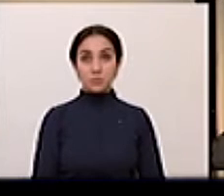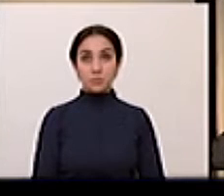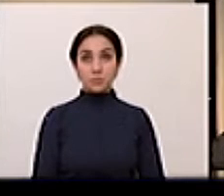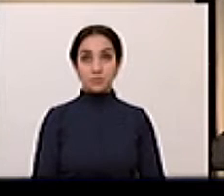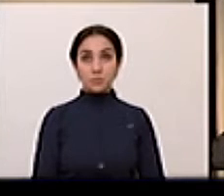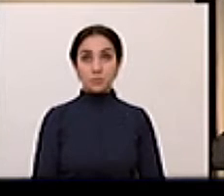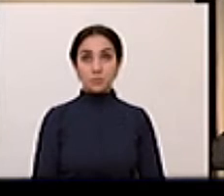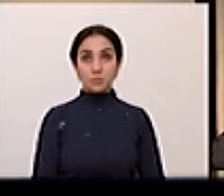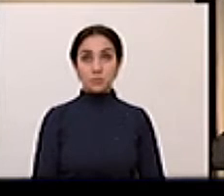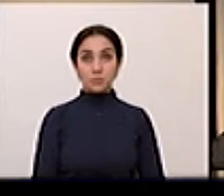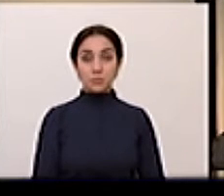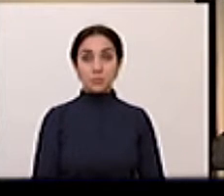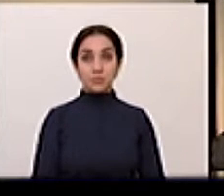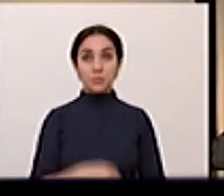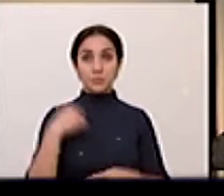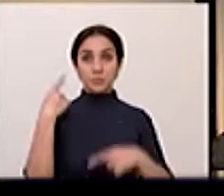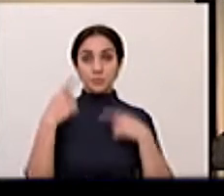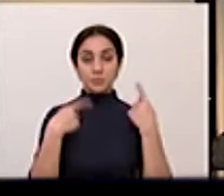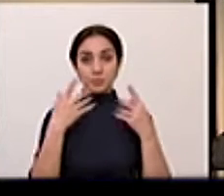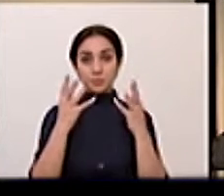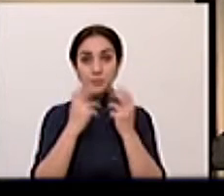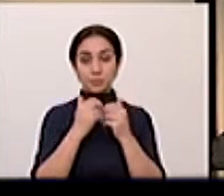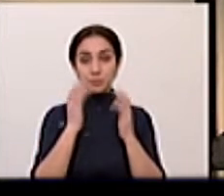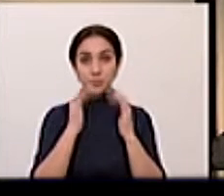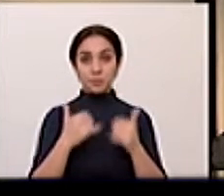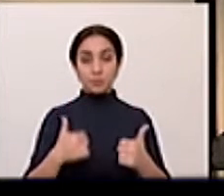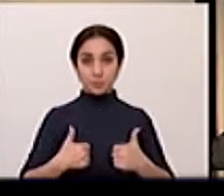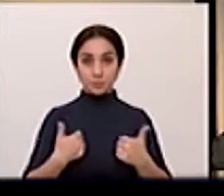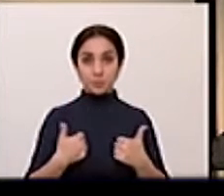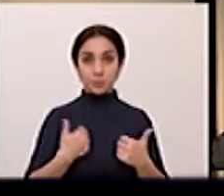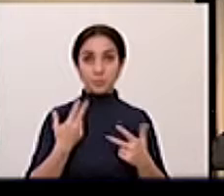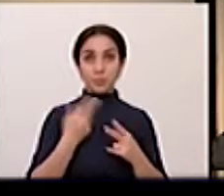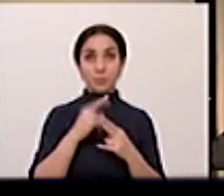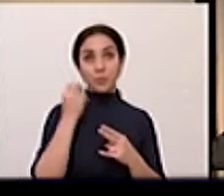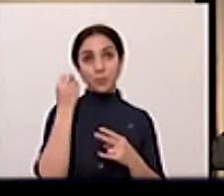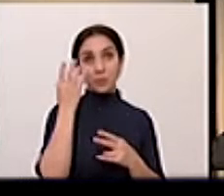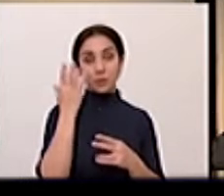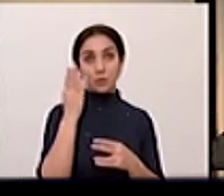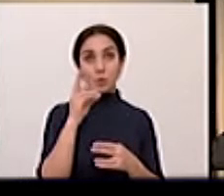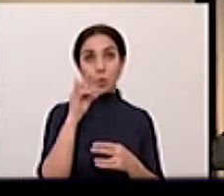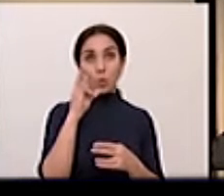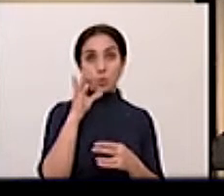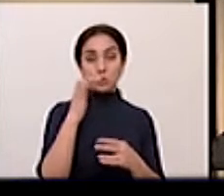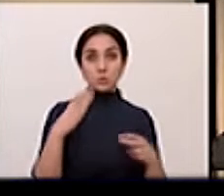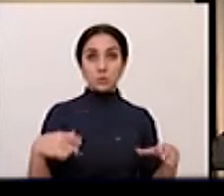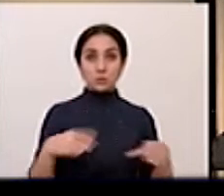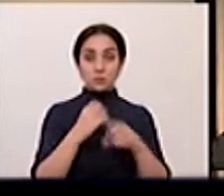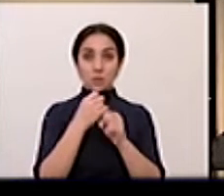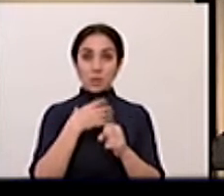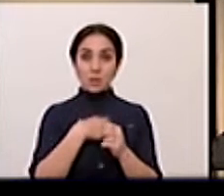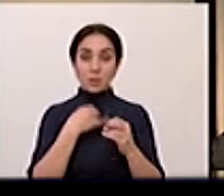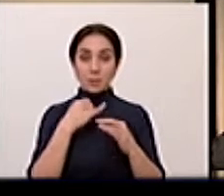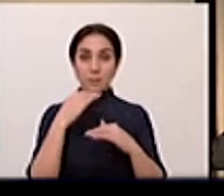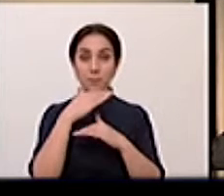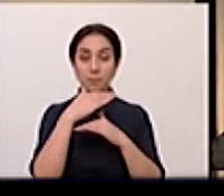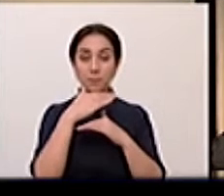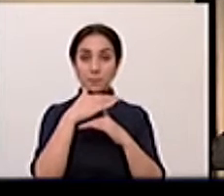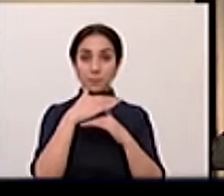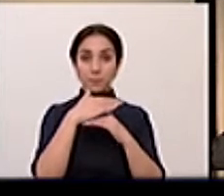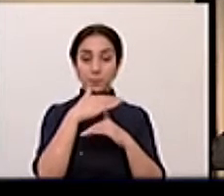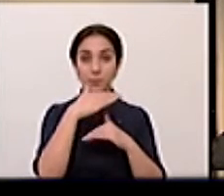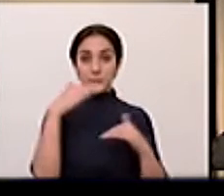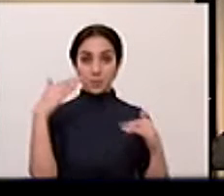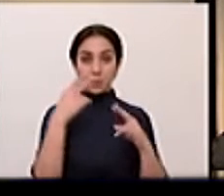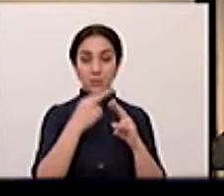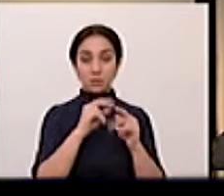Navbatdagi aylanish jismini hisoblashga harakat qilaylik. Bilamizki, konusning asosiga parallel tekislik